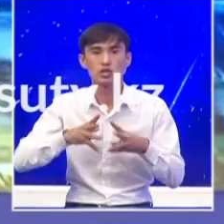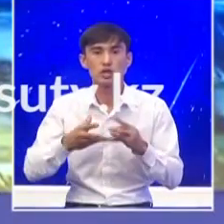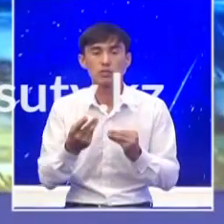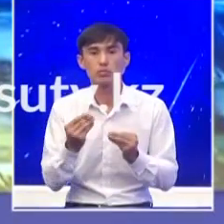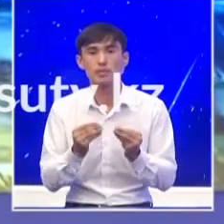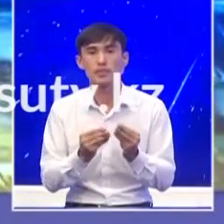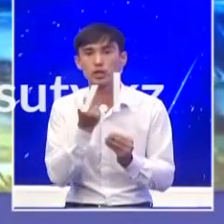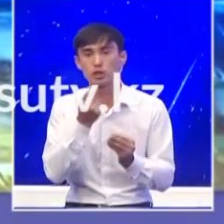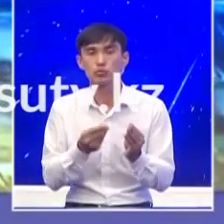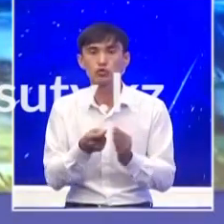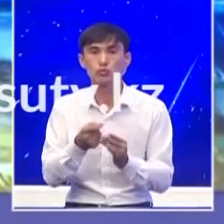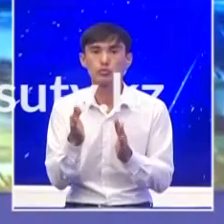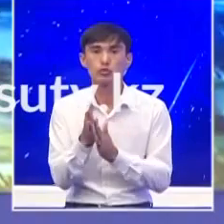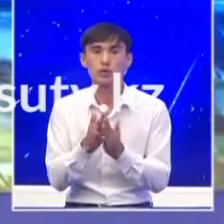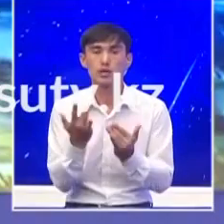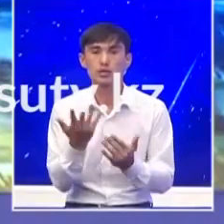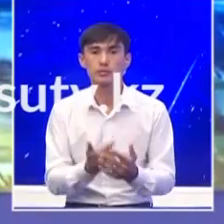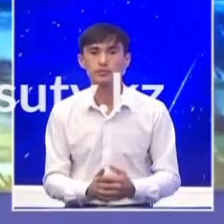қанша, тілшіміз көріп қайтты.